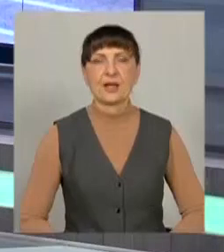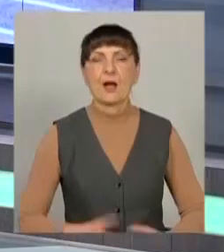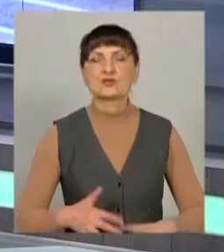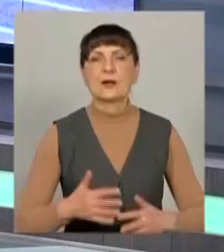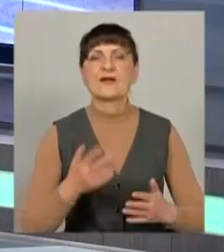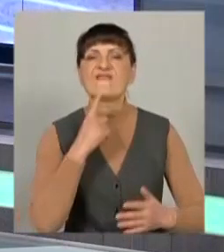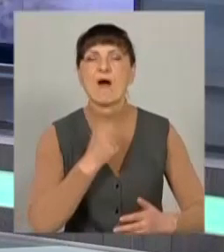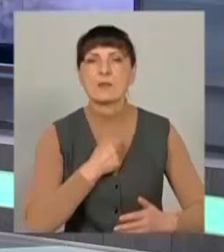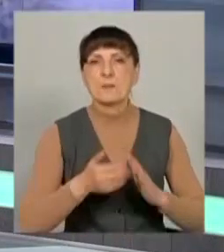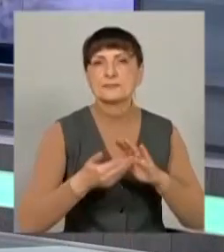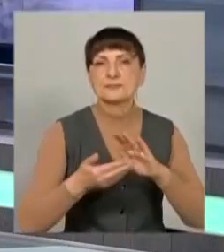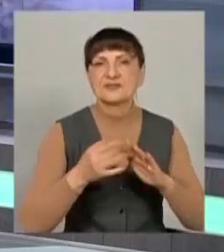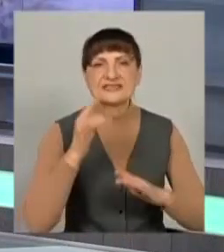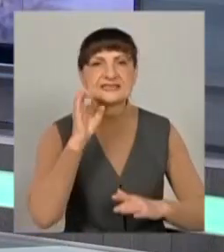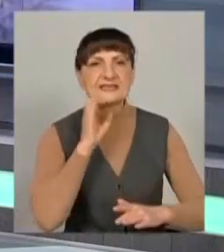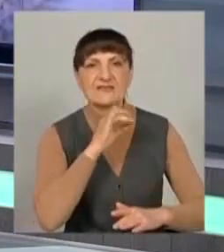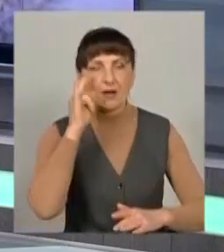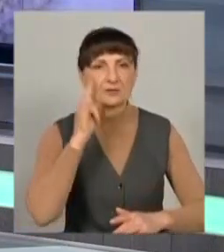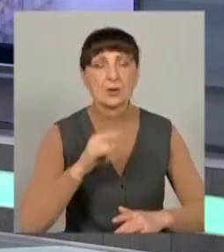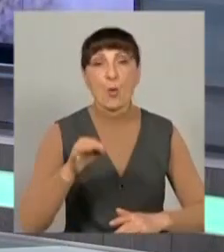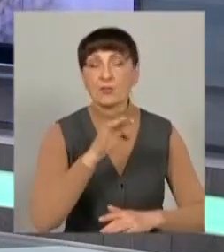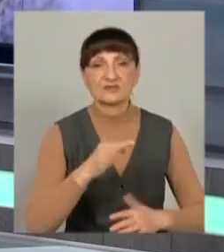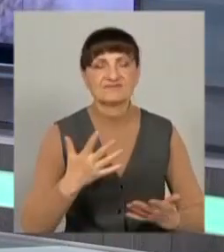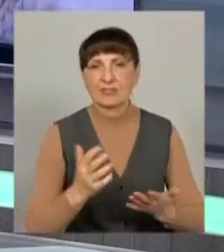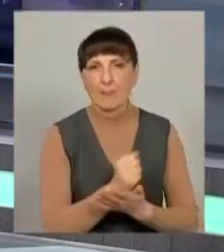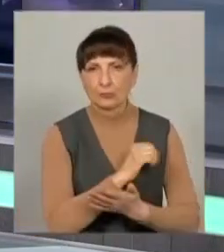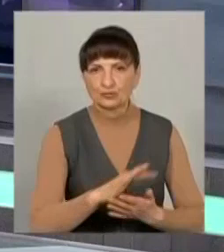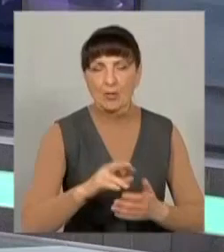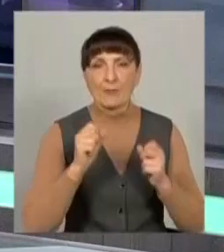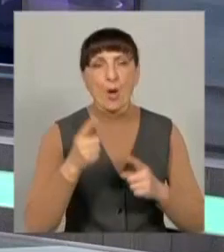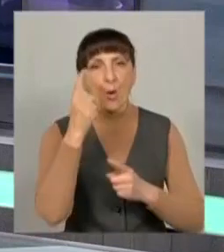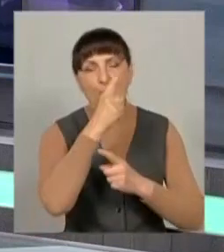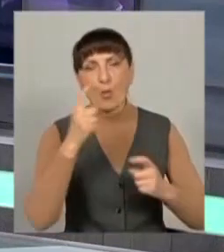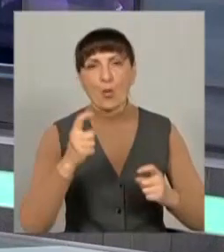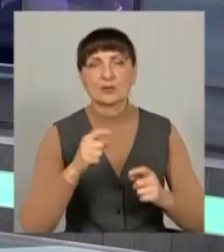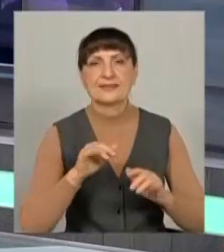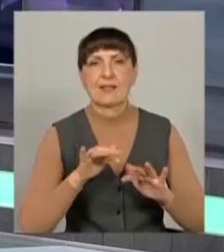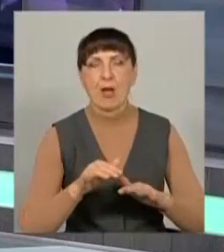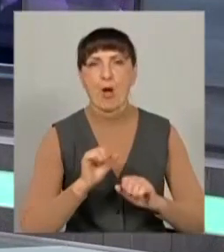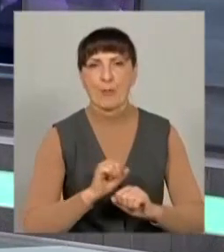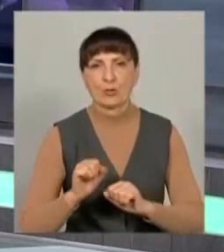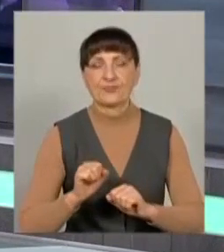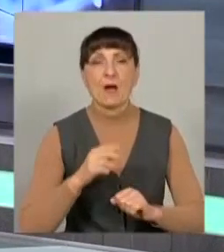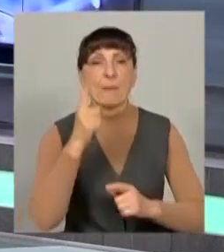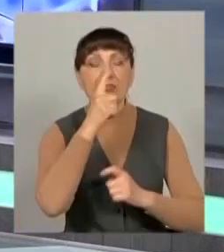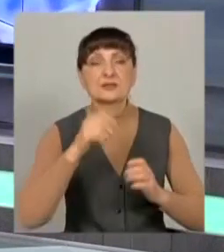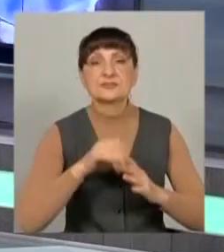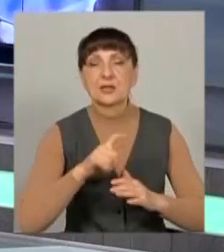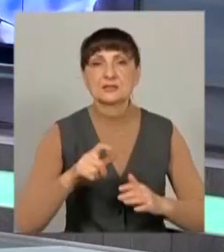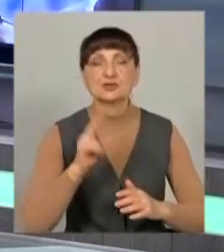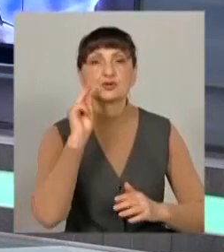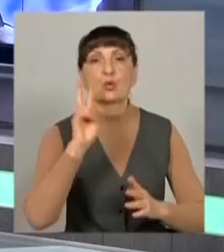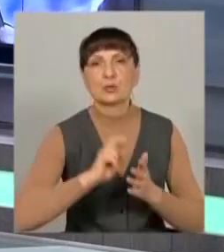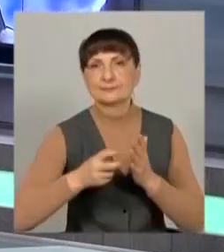нефтяная компания в Североказахстанской области под угрозой срыва. О рисках сообщили в Управлении по делам обороны. По данным специалистов, число уклонистов